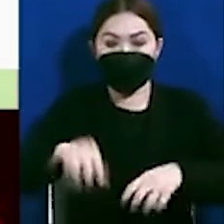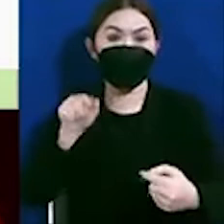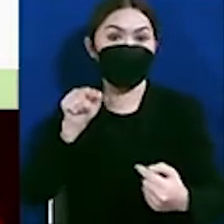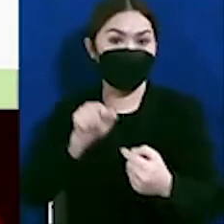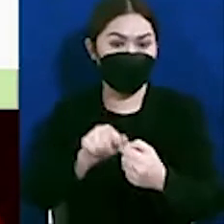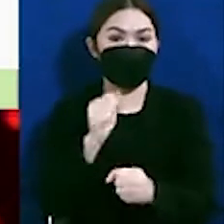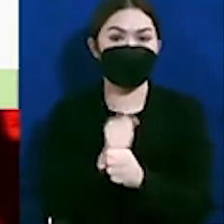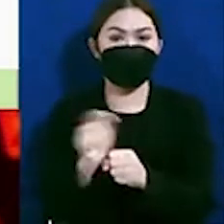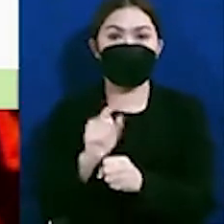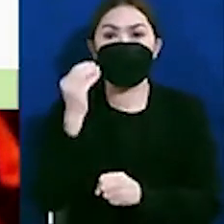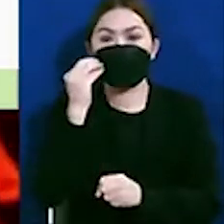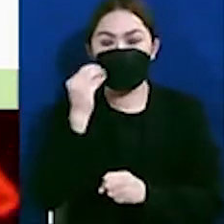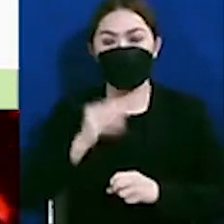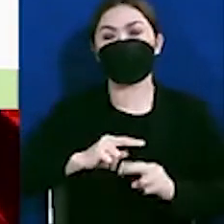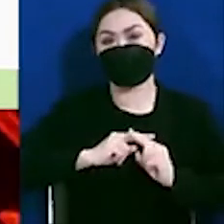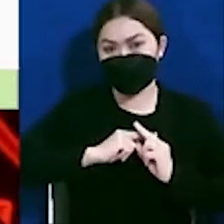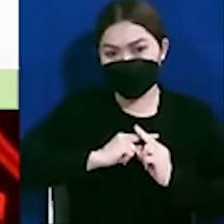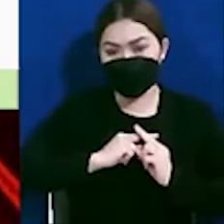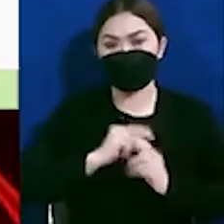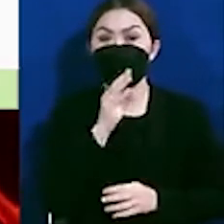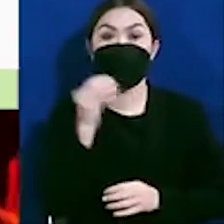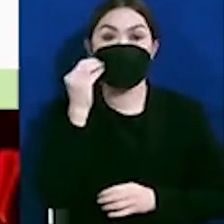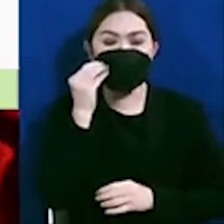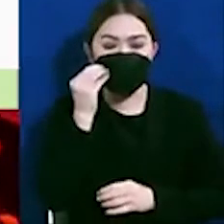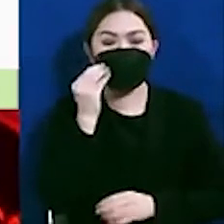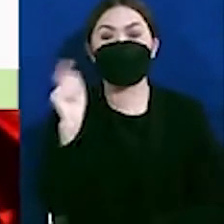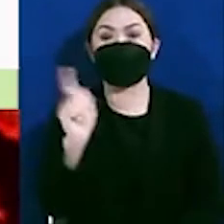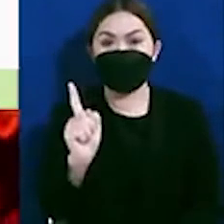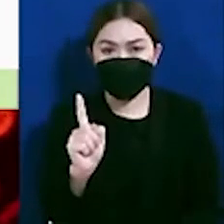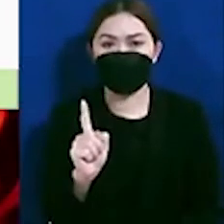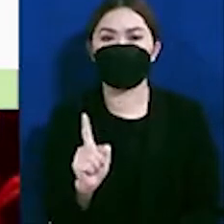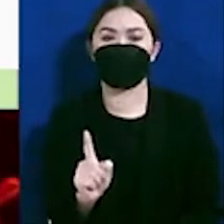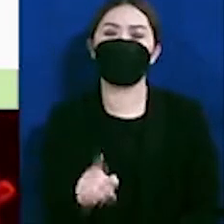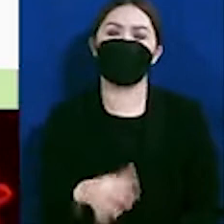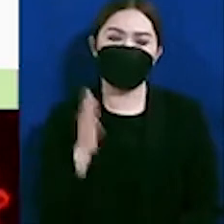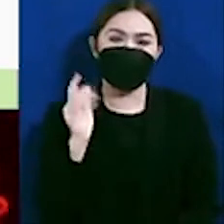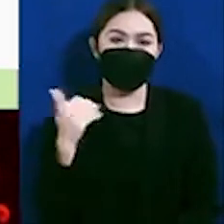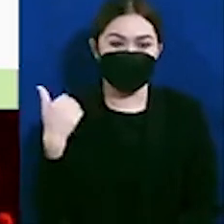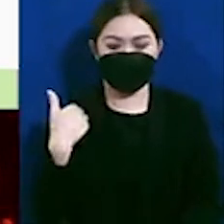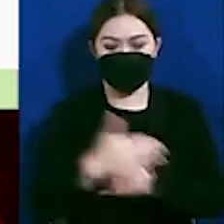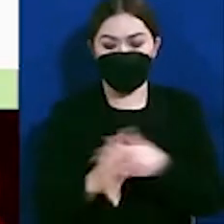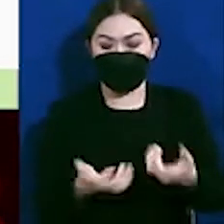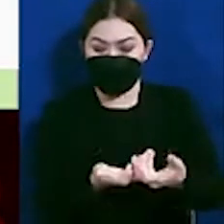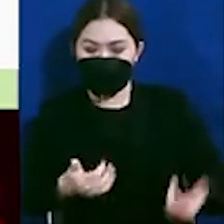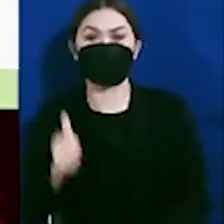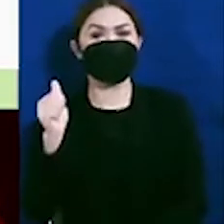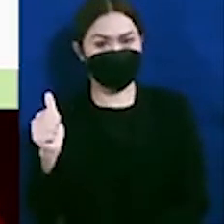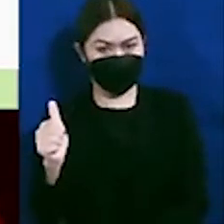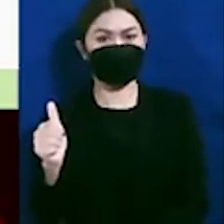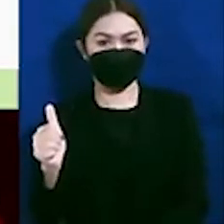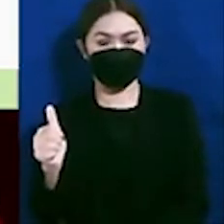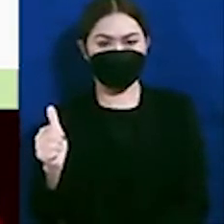สมที่ทำไม่ว่าจะ HomeหรือความBeautyนะครับถ้า Homeนี้ต้องไปตรงมาเลยครับว่าถ้ามีห้องนอนแยกได้นี่ดีที่สุด